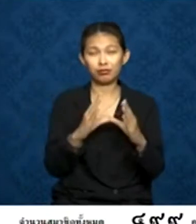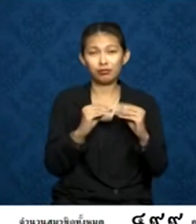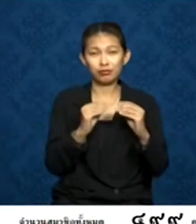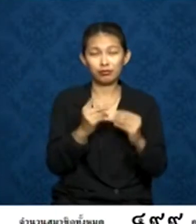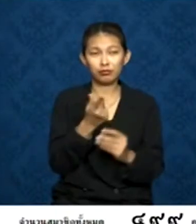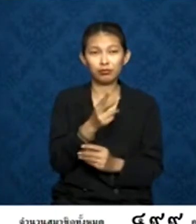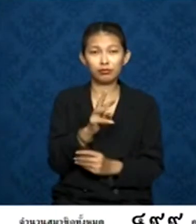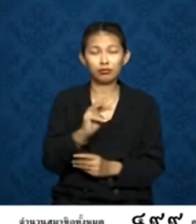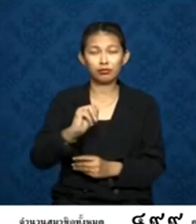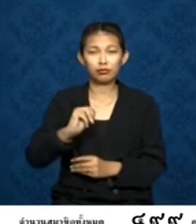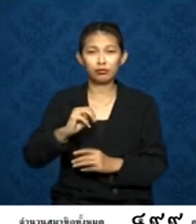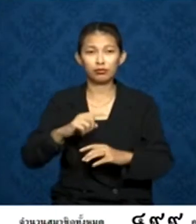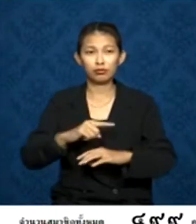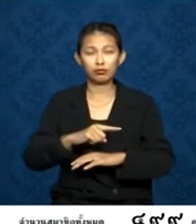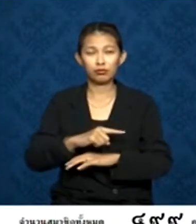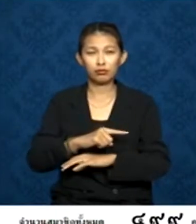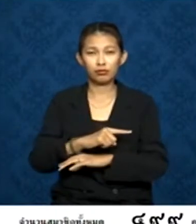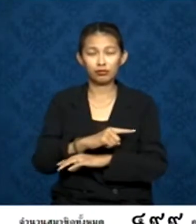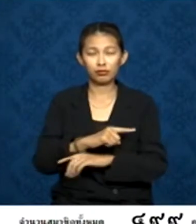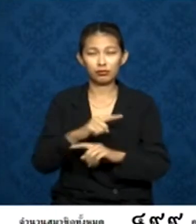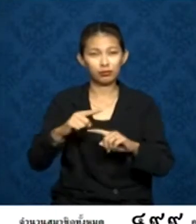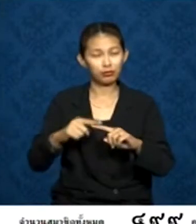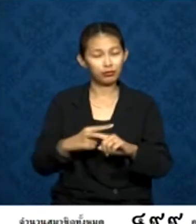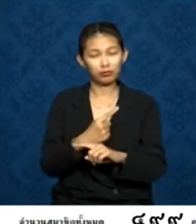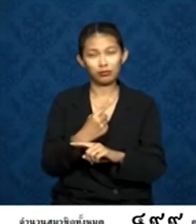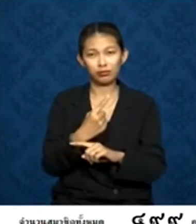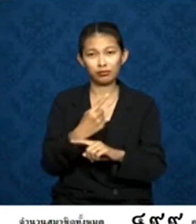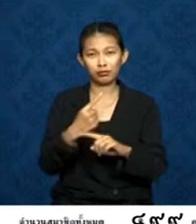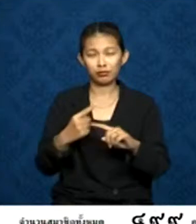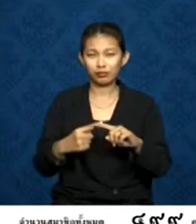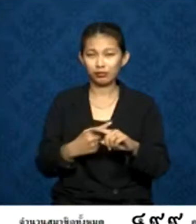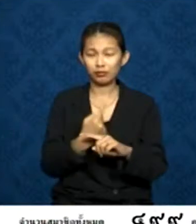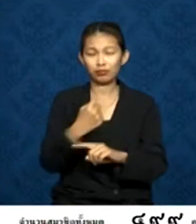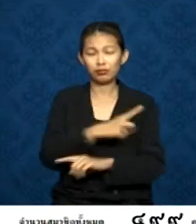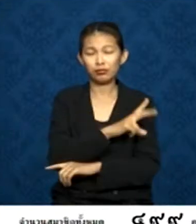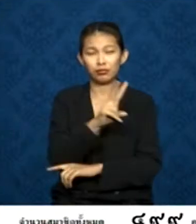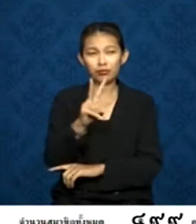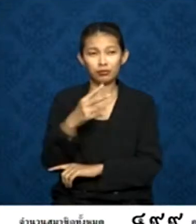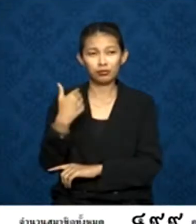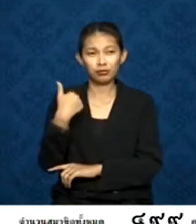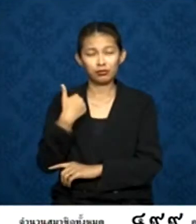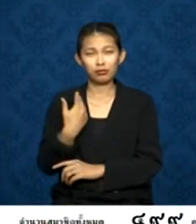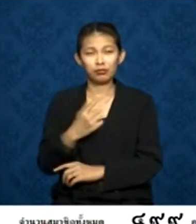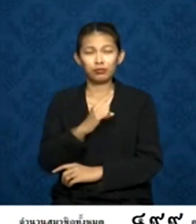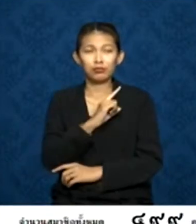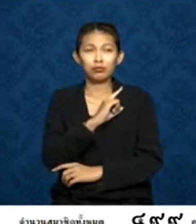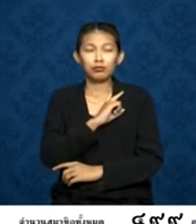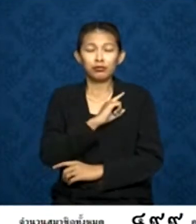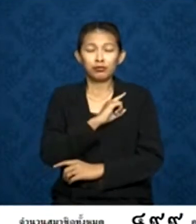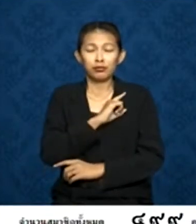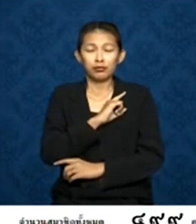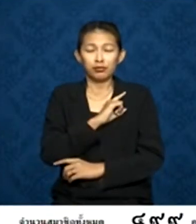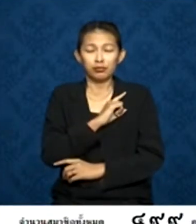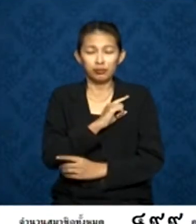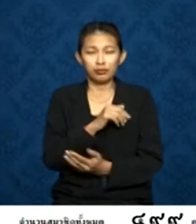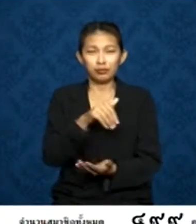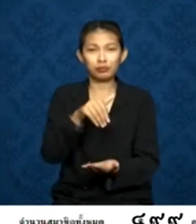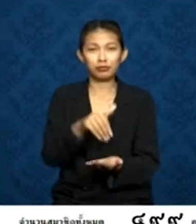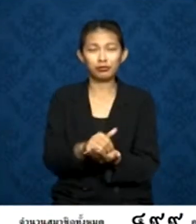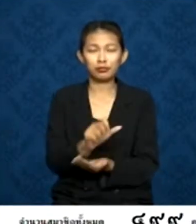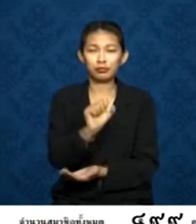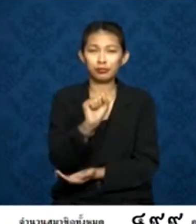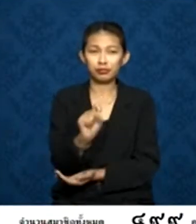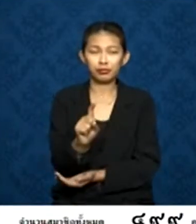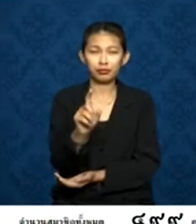v2 คือวัอาคารที่ผ่านมานี้ให้ตั้งศูนย์โยมอบหมายให้สออ.ประไ้